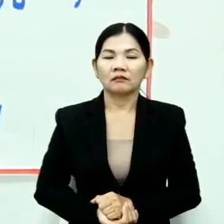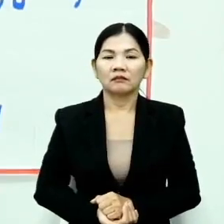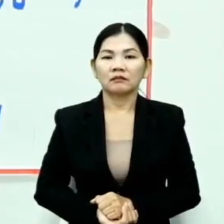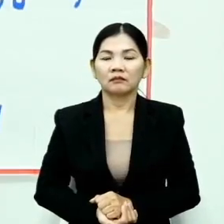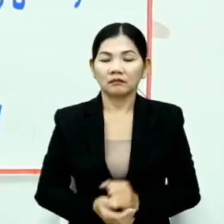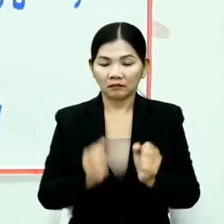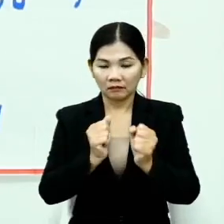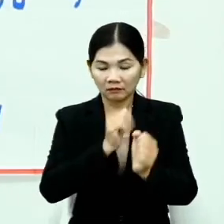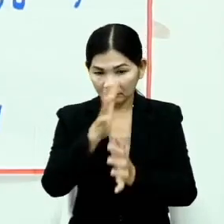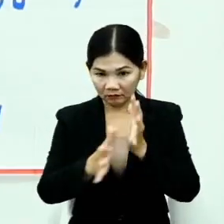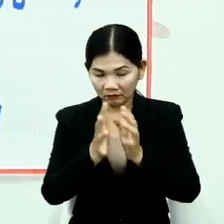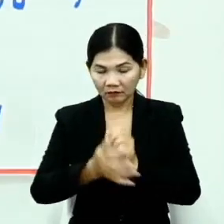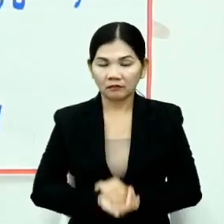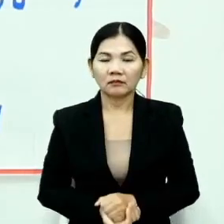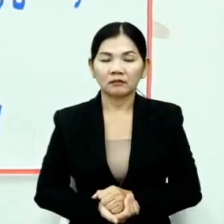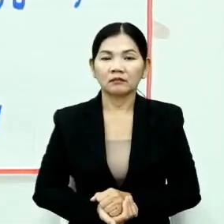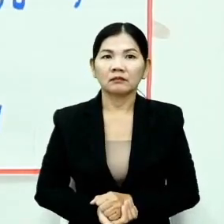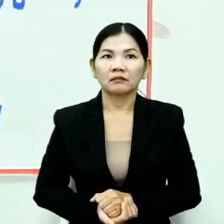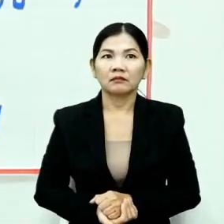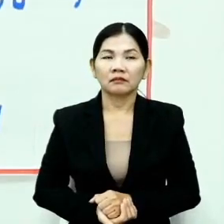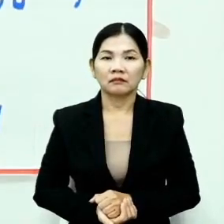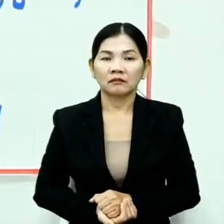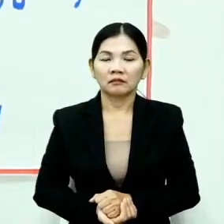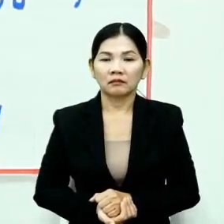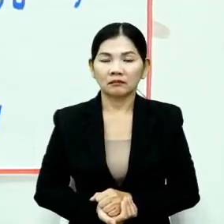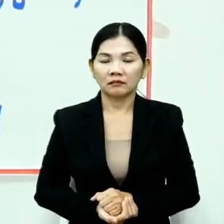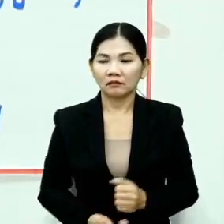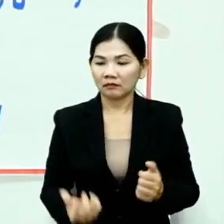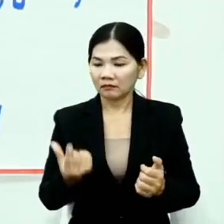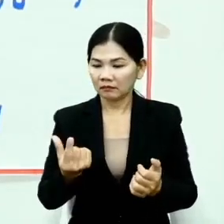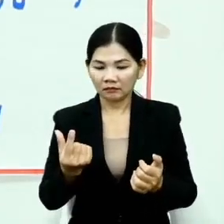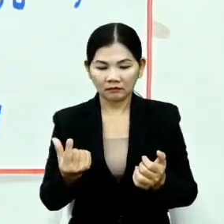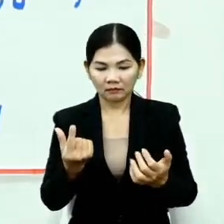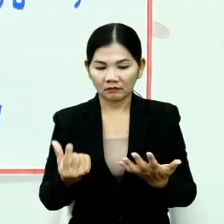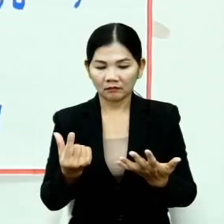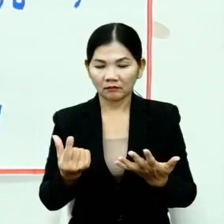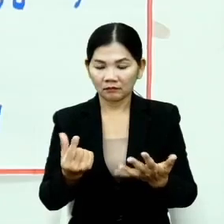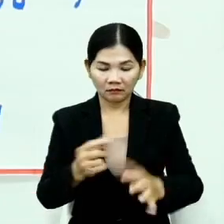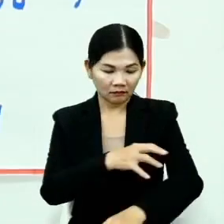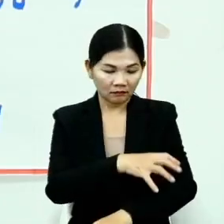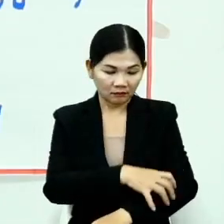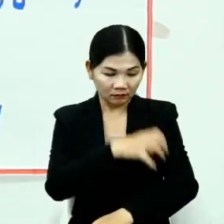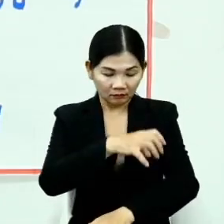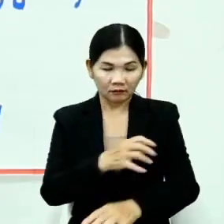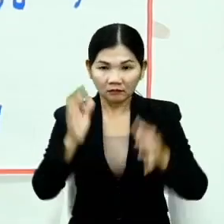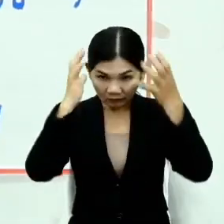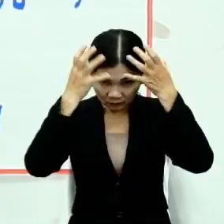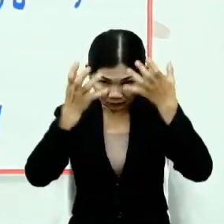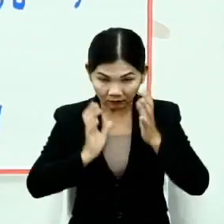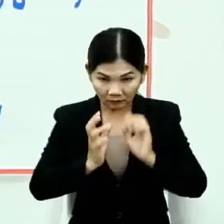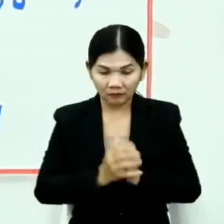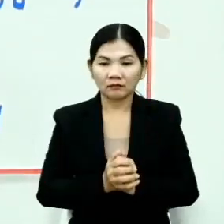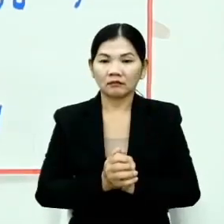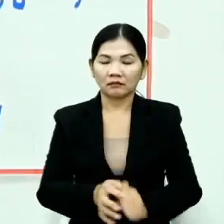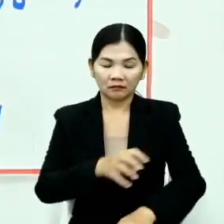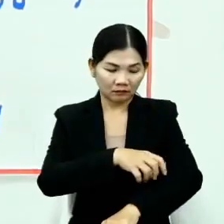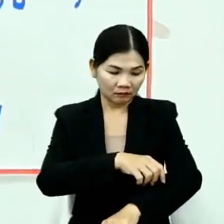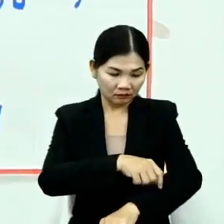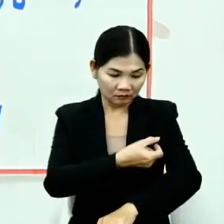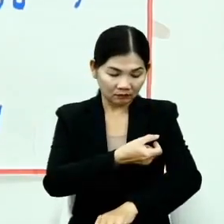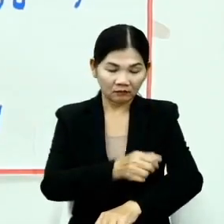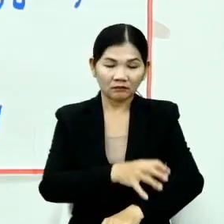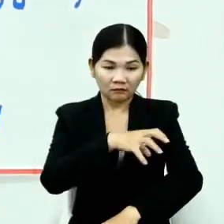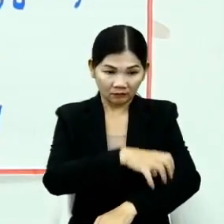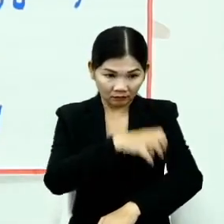ចាប់ផ្ដើមអានចាប់ផ្ដើមដំបើតោតោកេះដំ